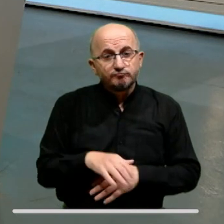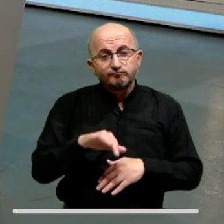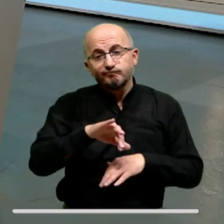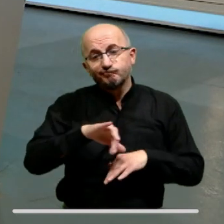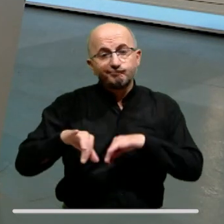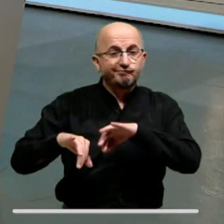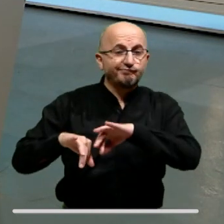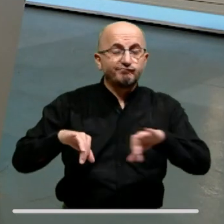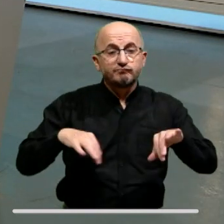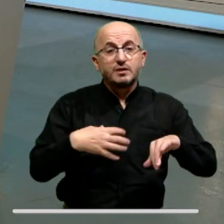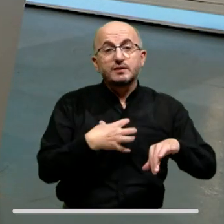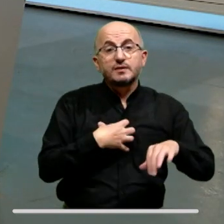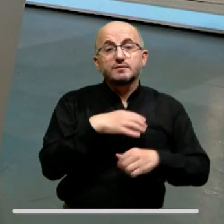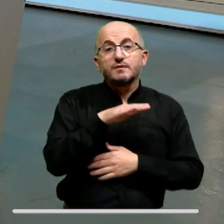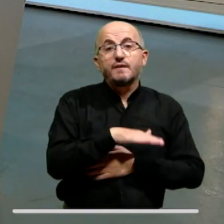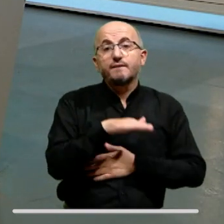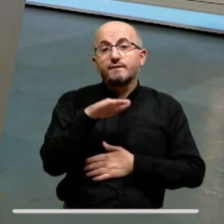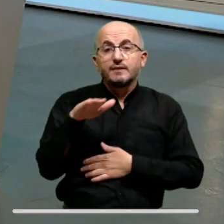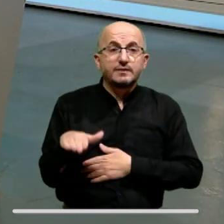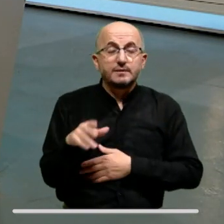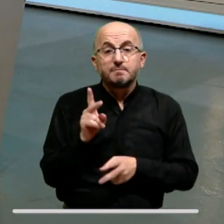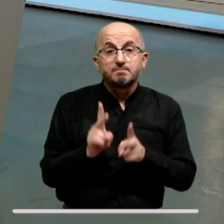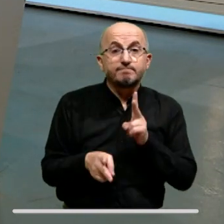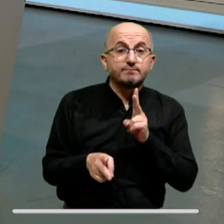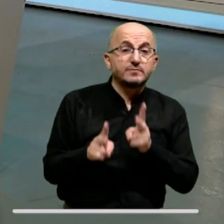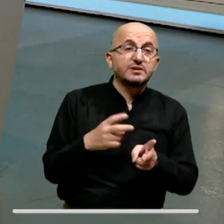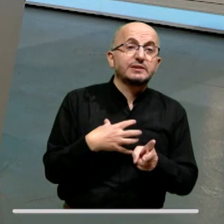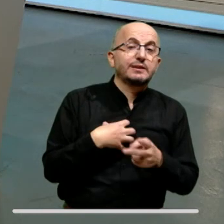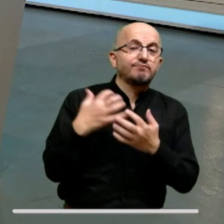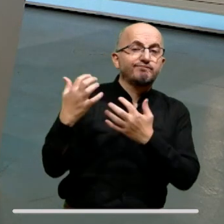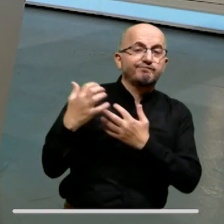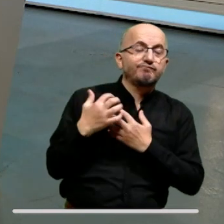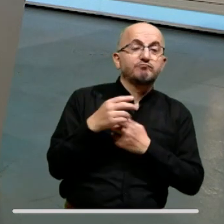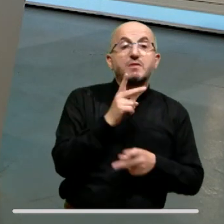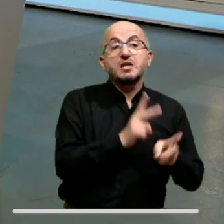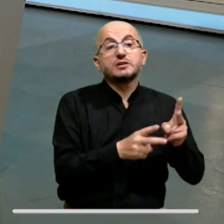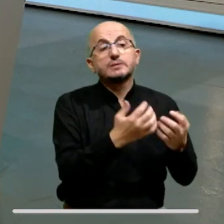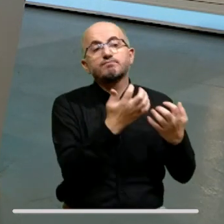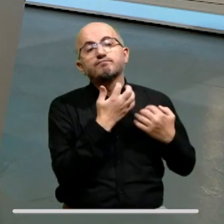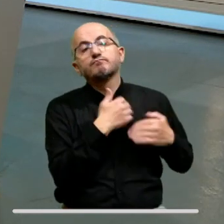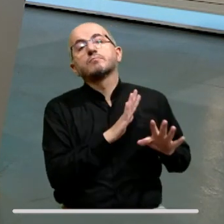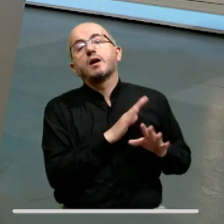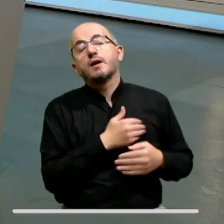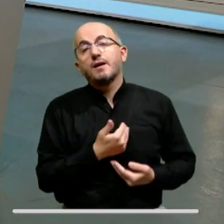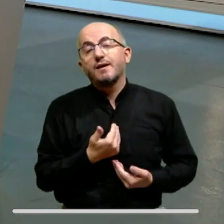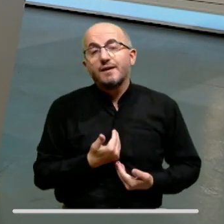yapıyor. Kendi evlatlarının bazılarının kendisiyle ilgilendiğini, bazılarının ilgilenmediğini